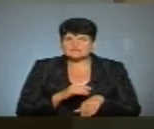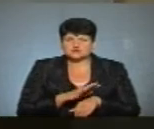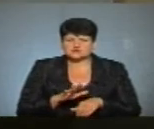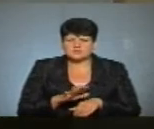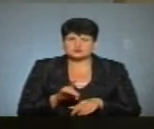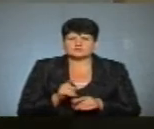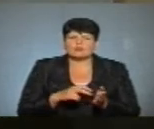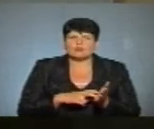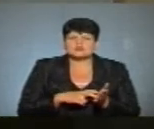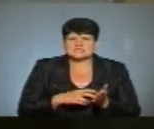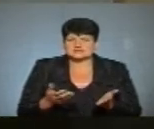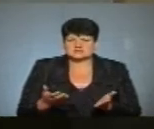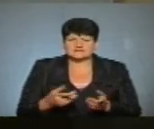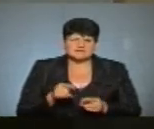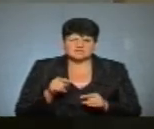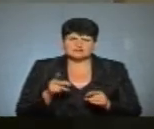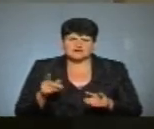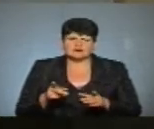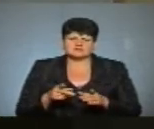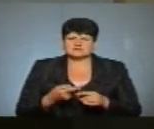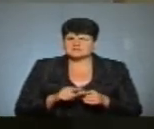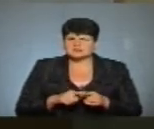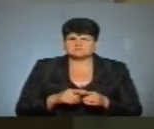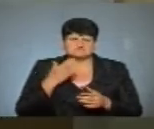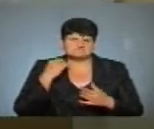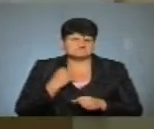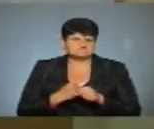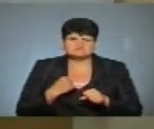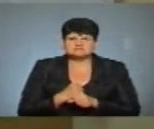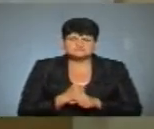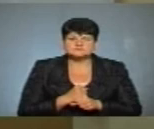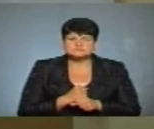там чогось боїться. Ні, він так завзято за це брався, і